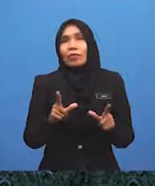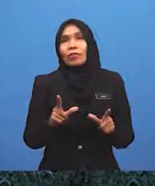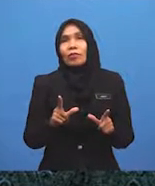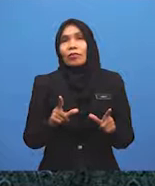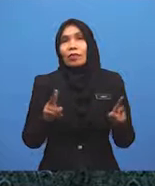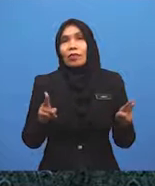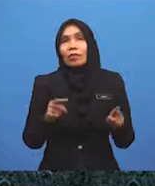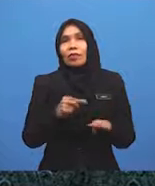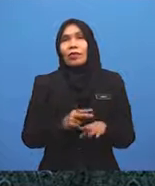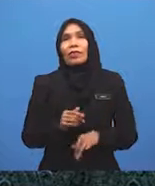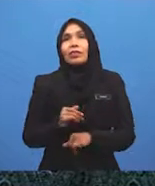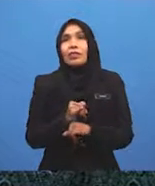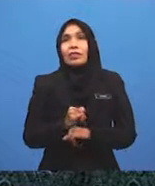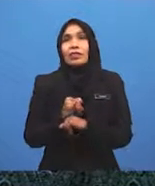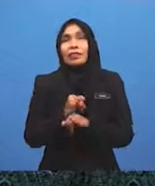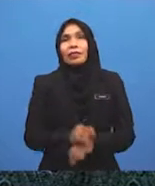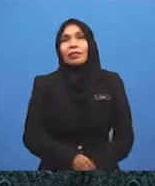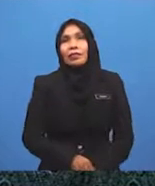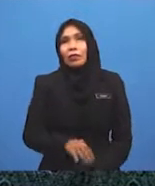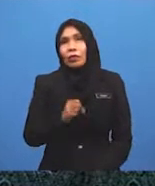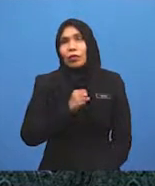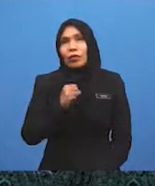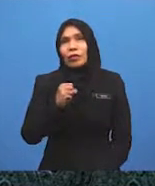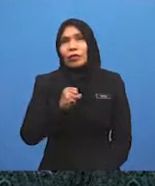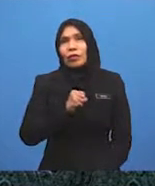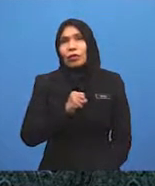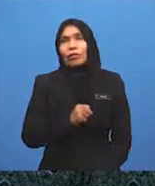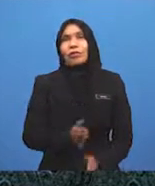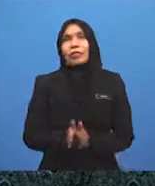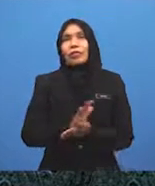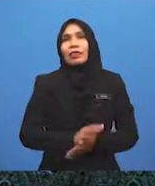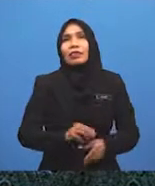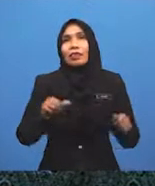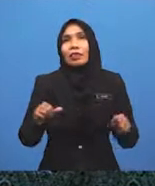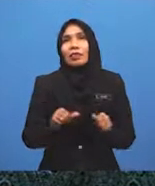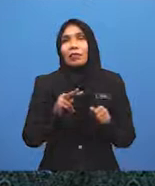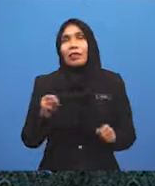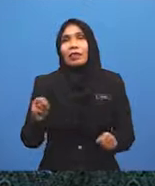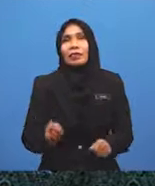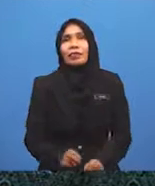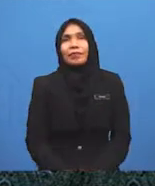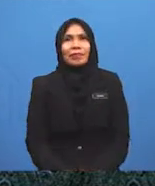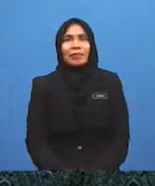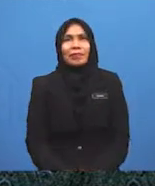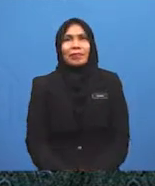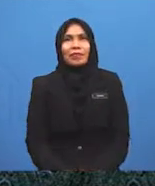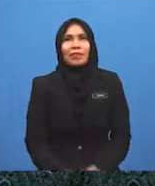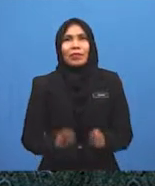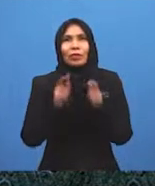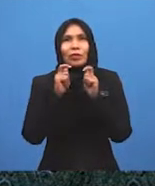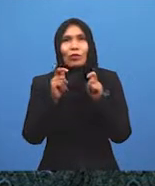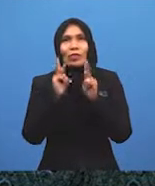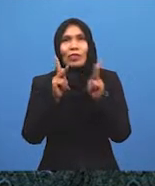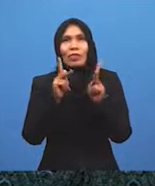Tingkah laku harus dijaga, sopan santun jadi amalan.